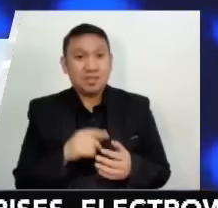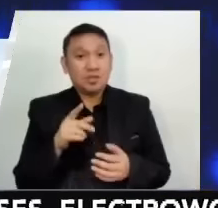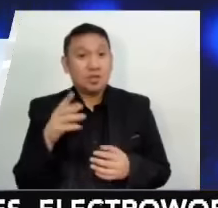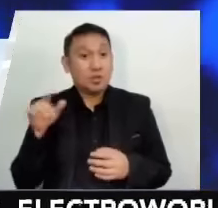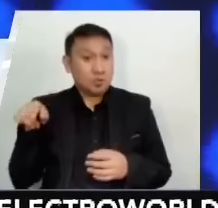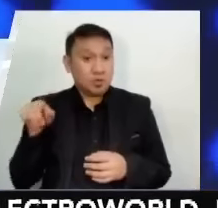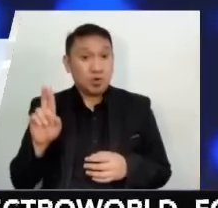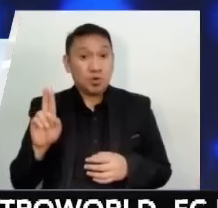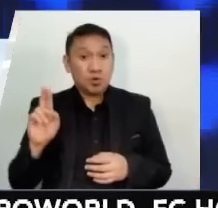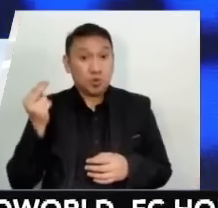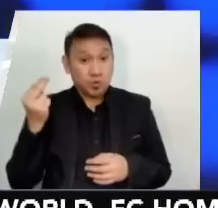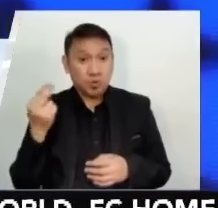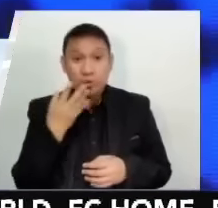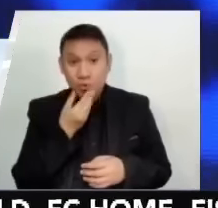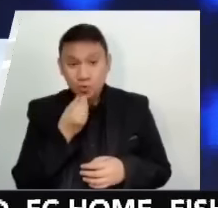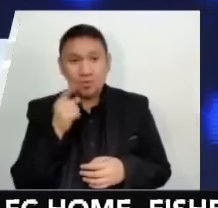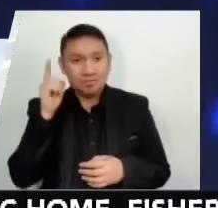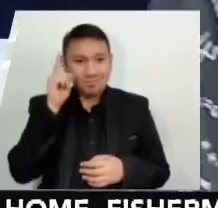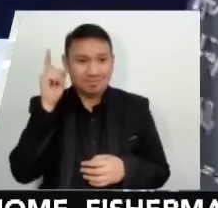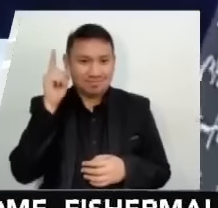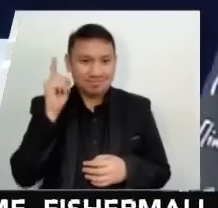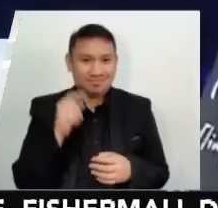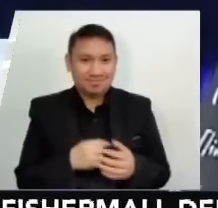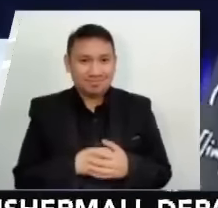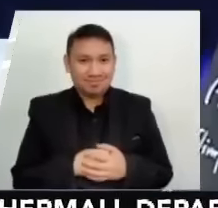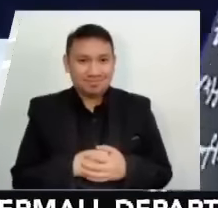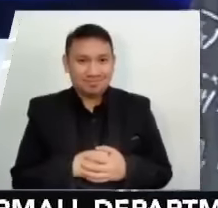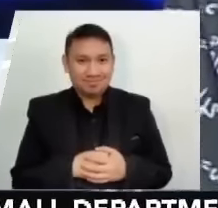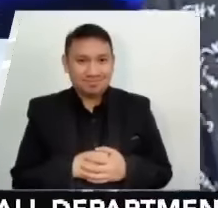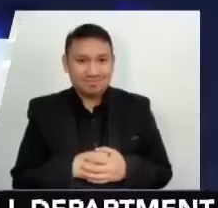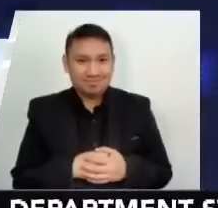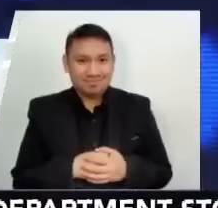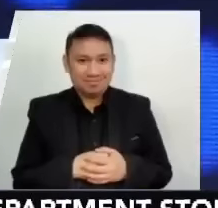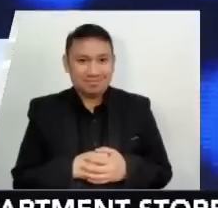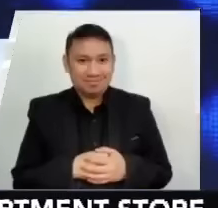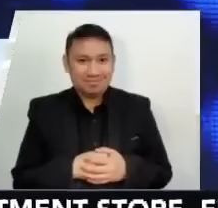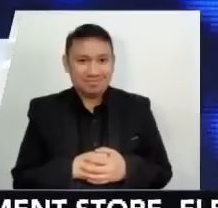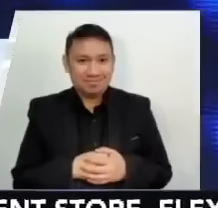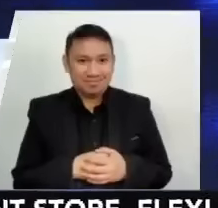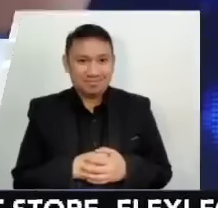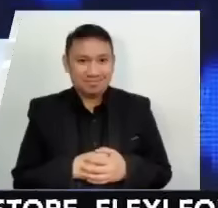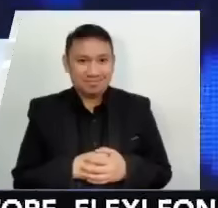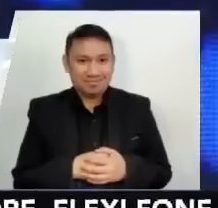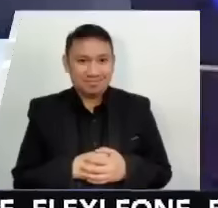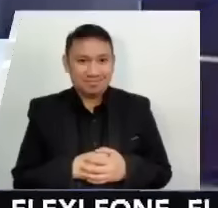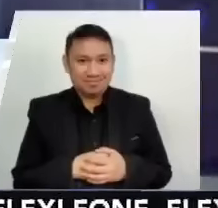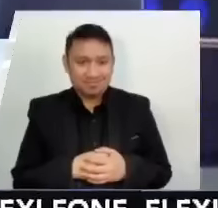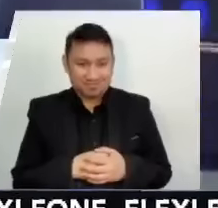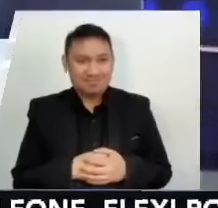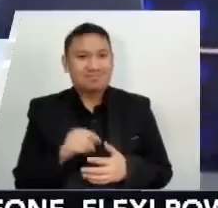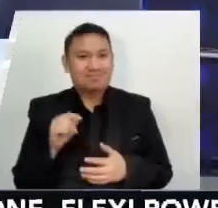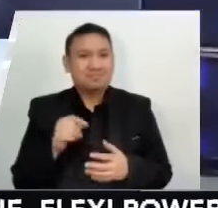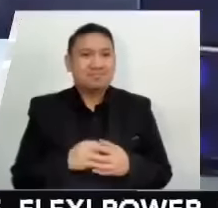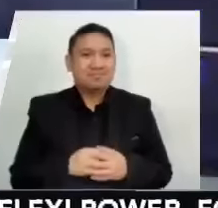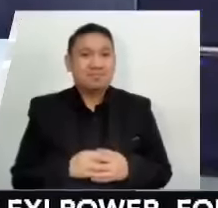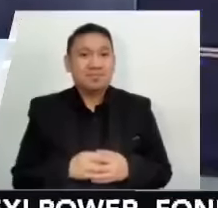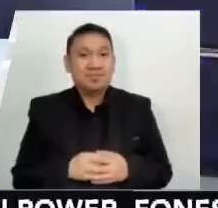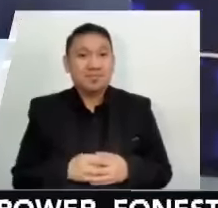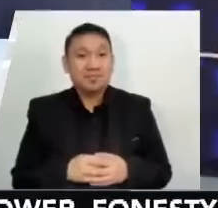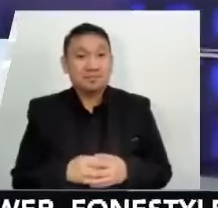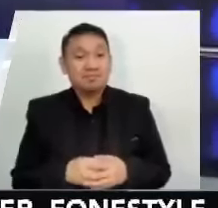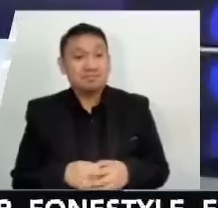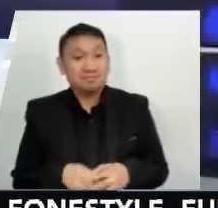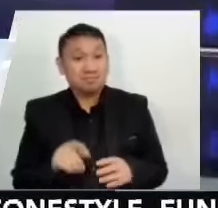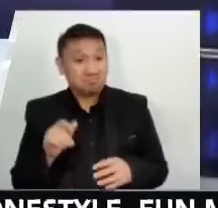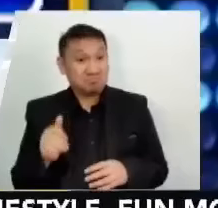naman sina kaloy kko Kim Perez anj anon at chef Jr pogi ang team Unang Hirit sa